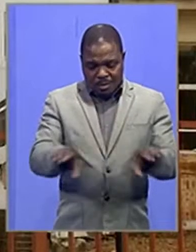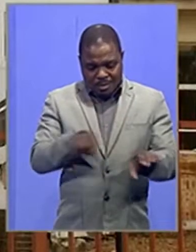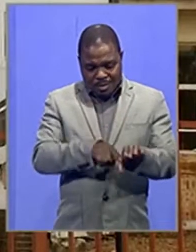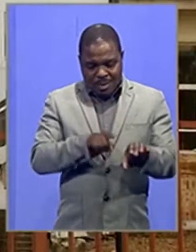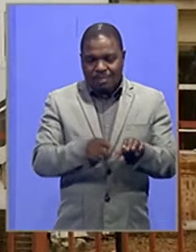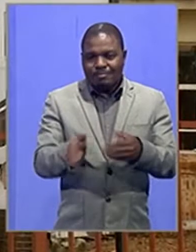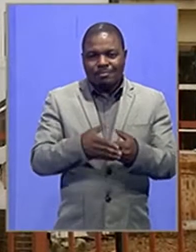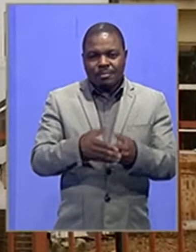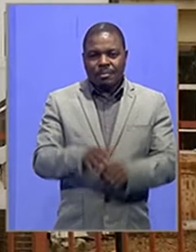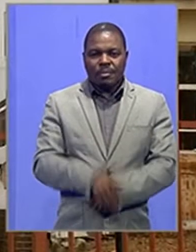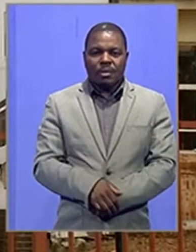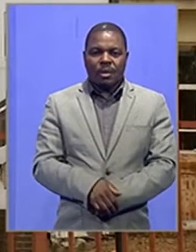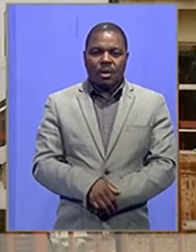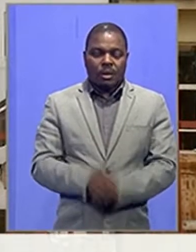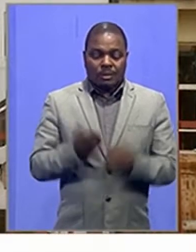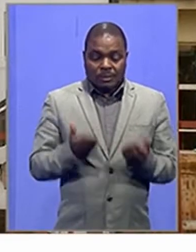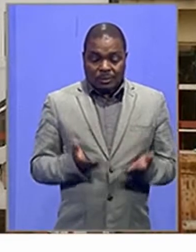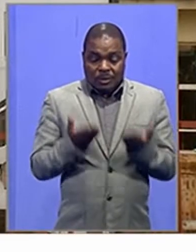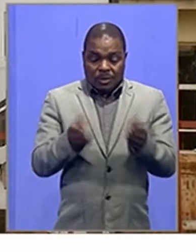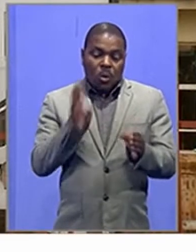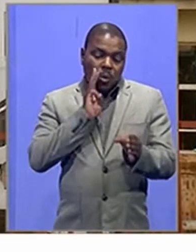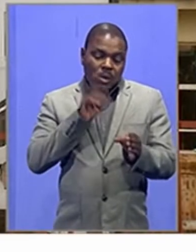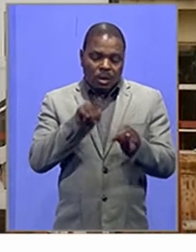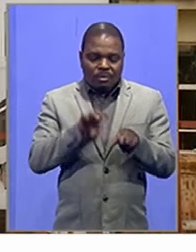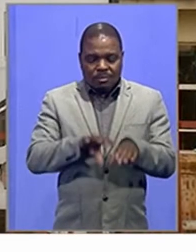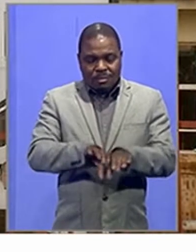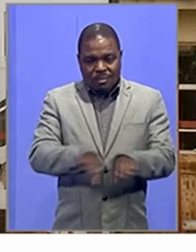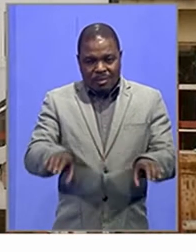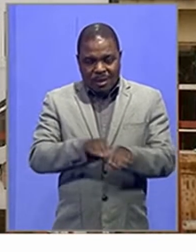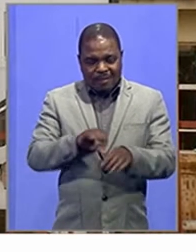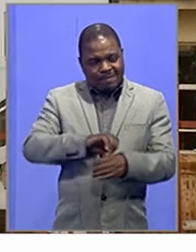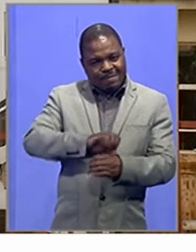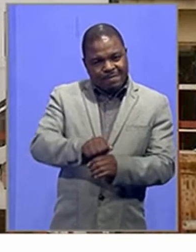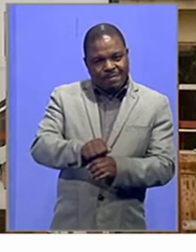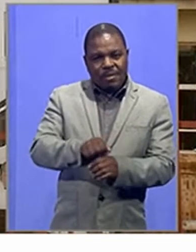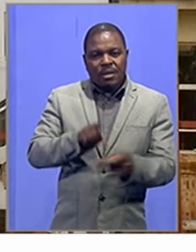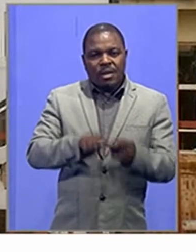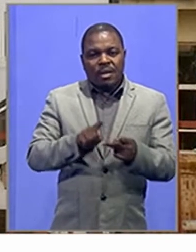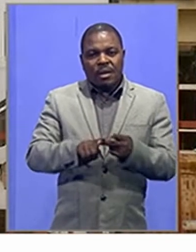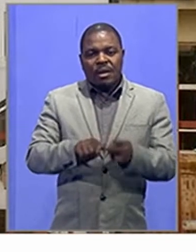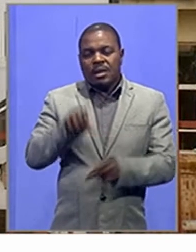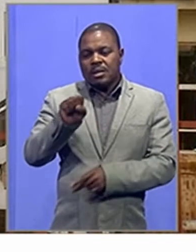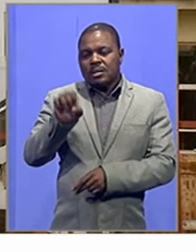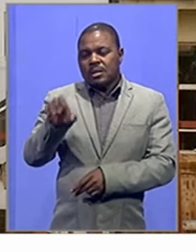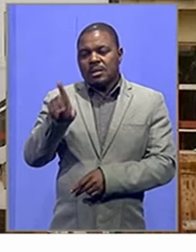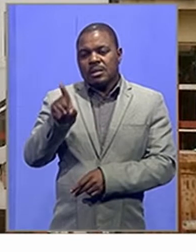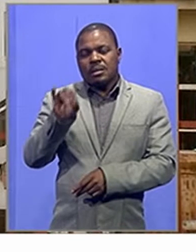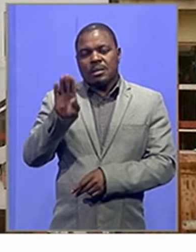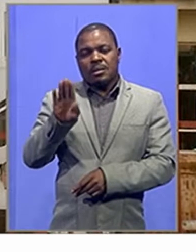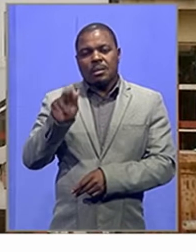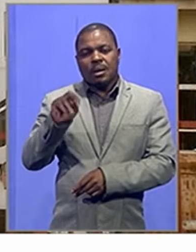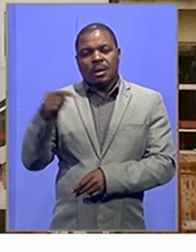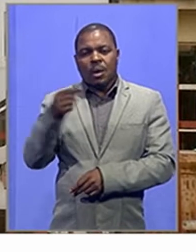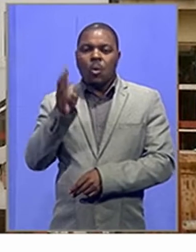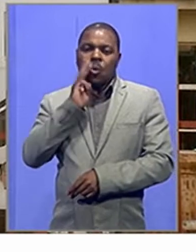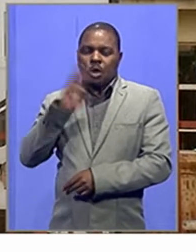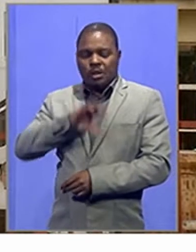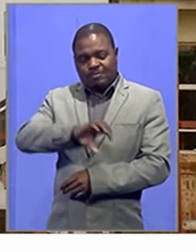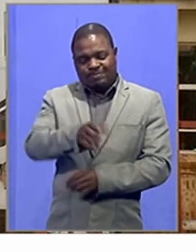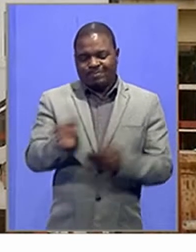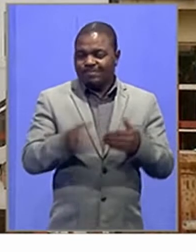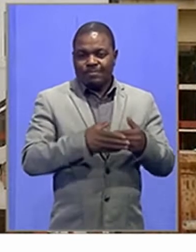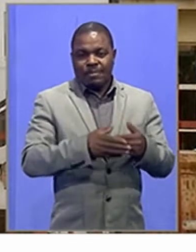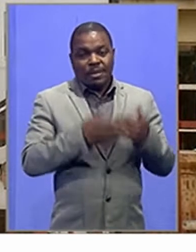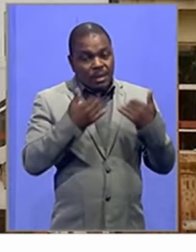ka tlase ya metsi e tlhotlheditswe ke go kwalega ga divalve tsa metsi tsa setlamo sa metsi e leng sedibengota. Go latella seno go boime